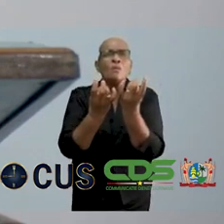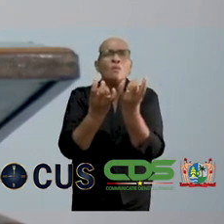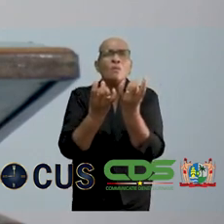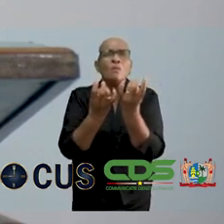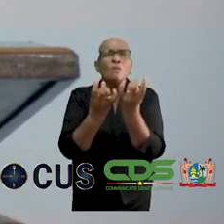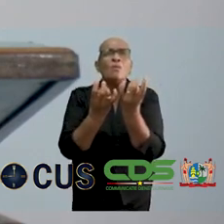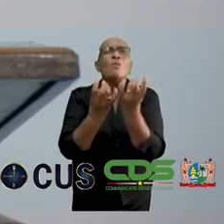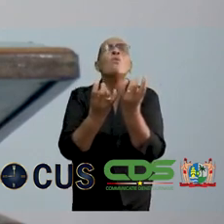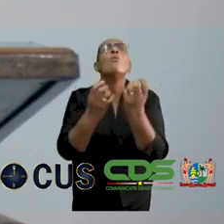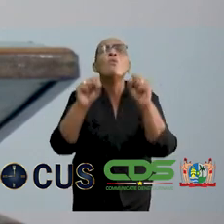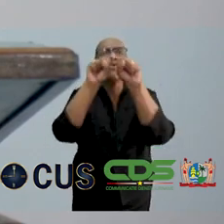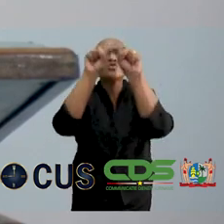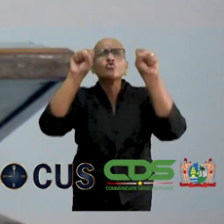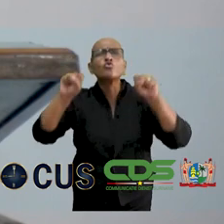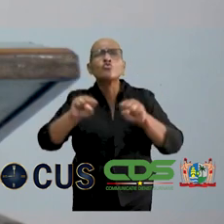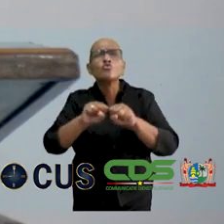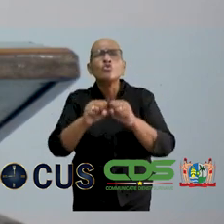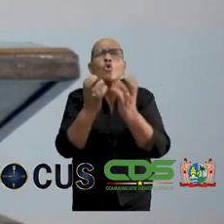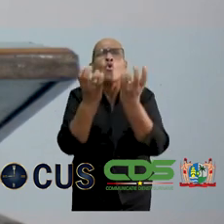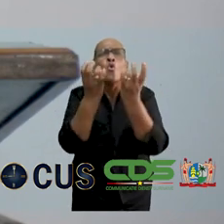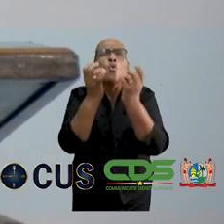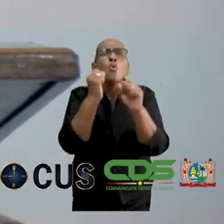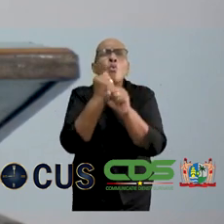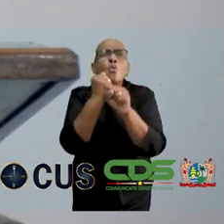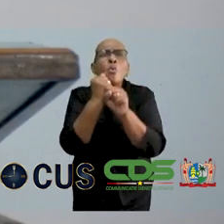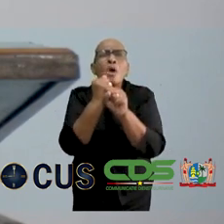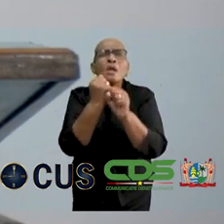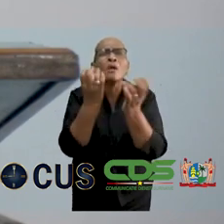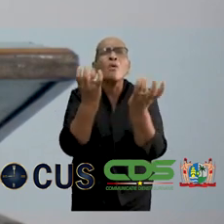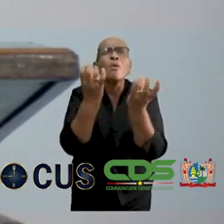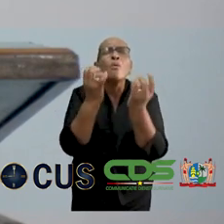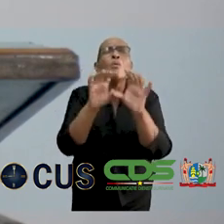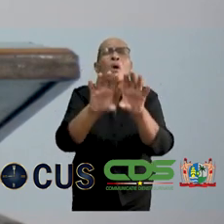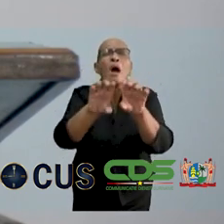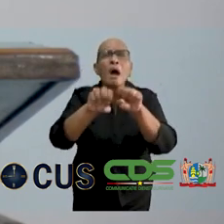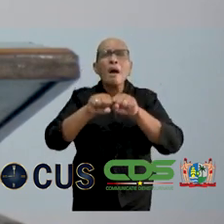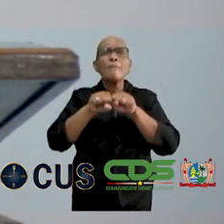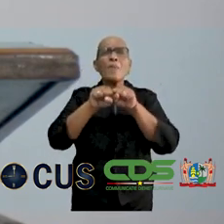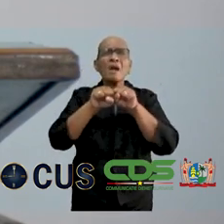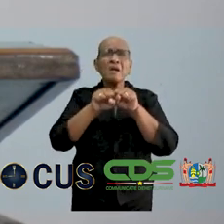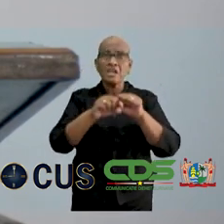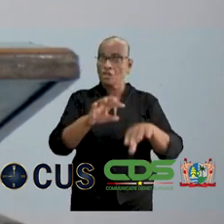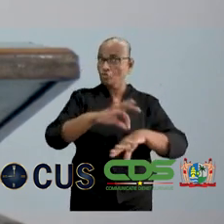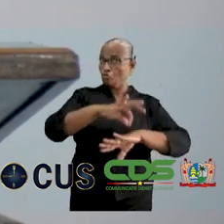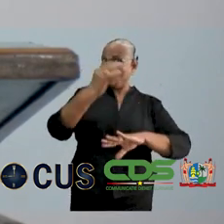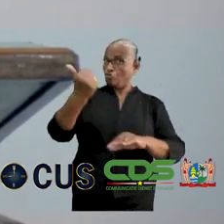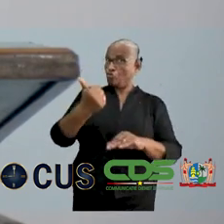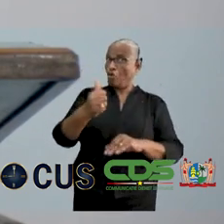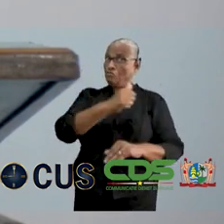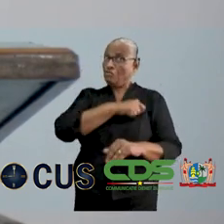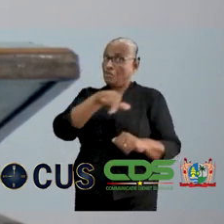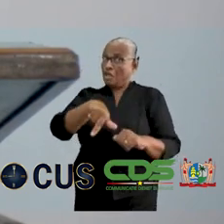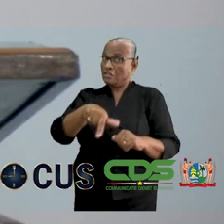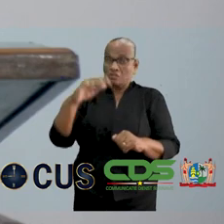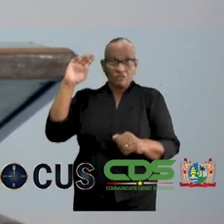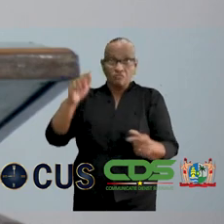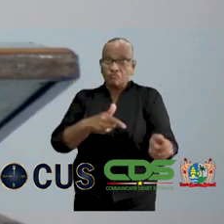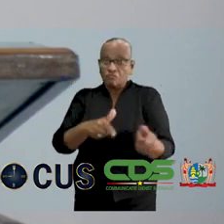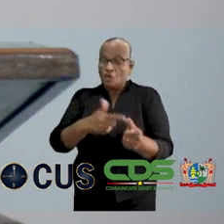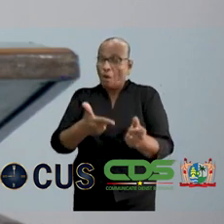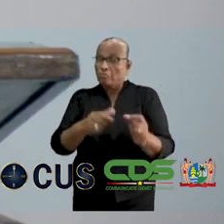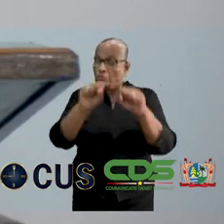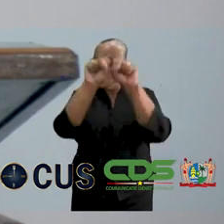wat is de structuur? Is die structuur van het Nationaal Leger en Defensie gezond? En zijn we in staat met die